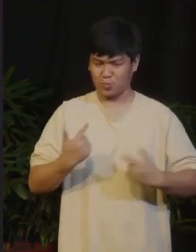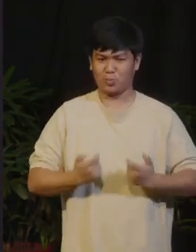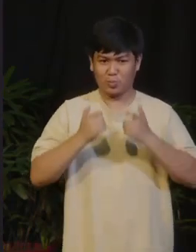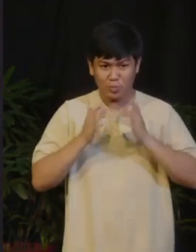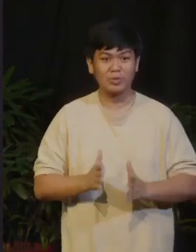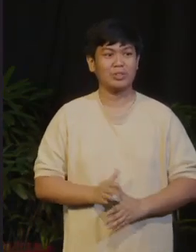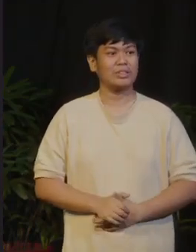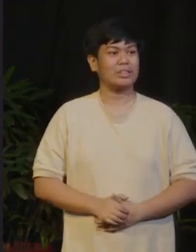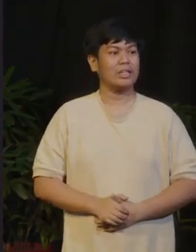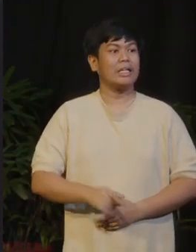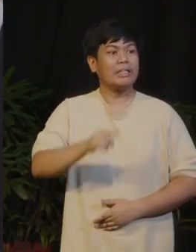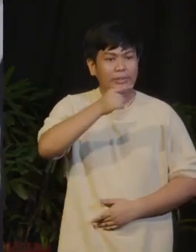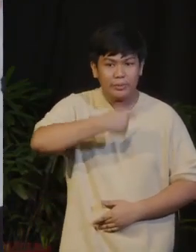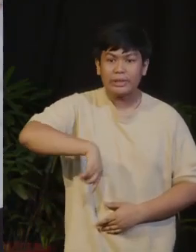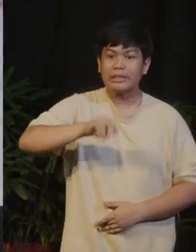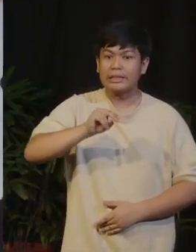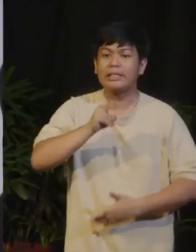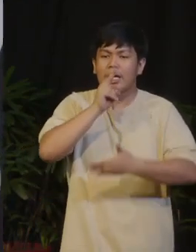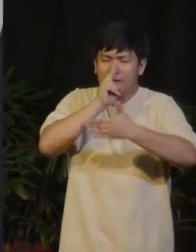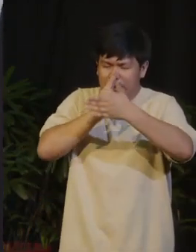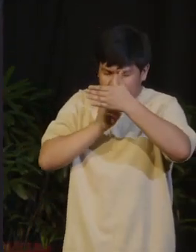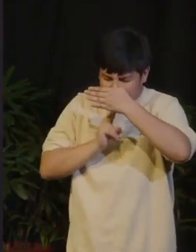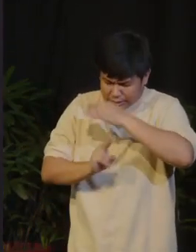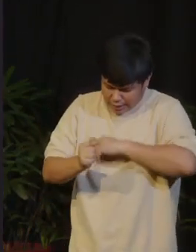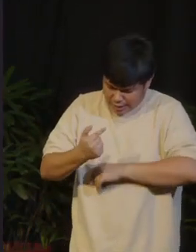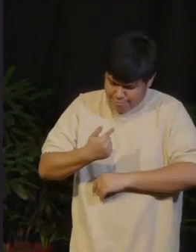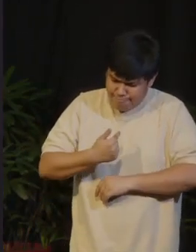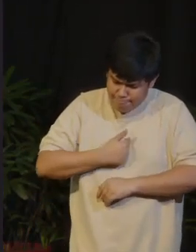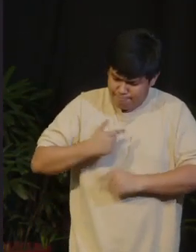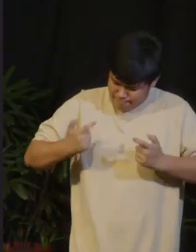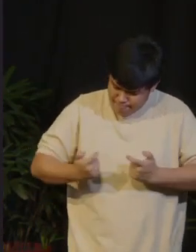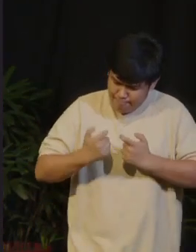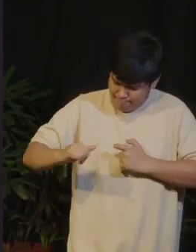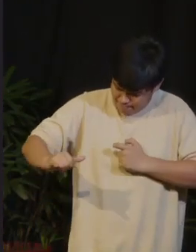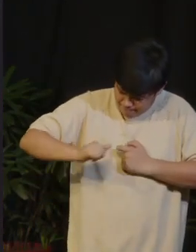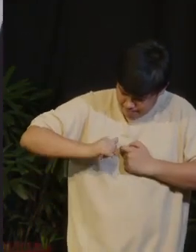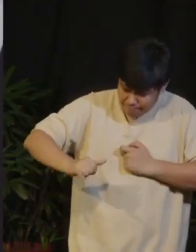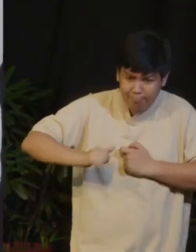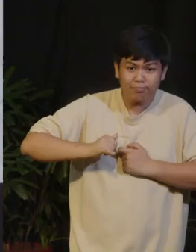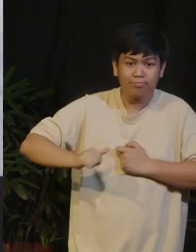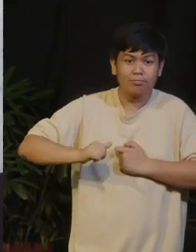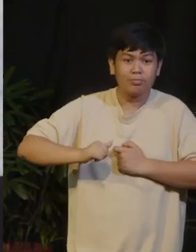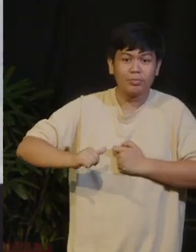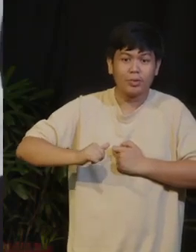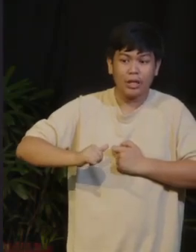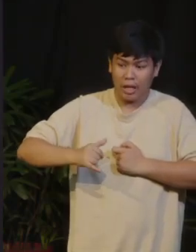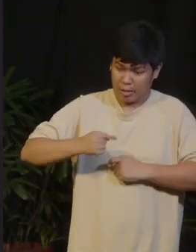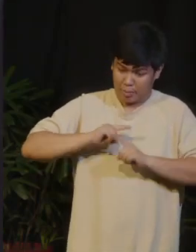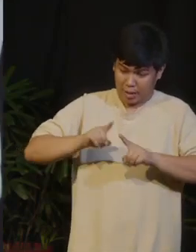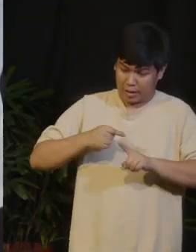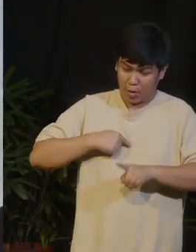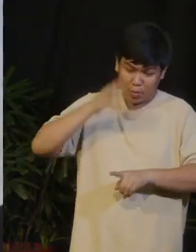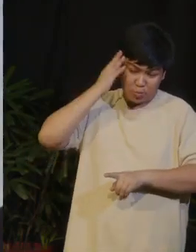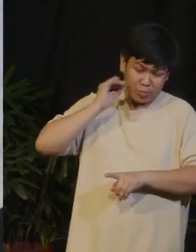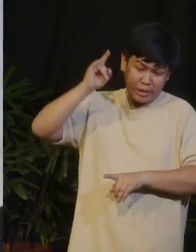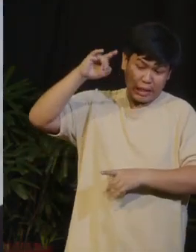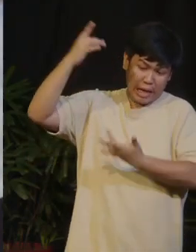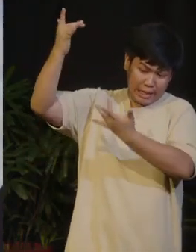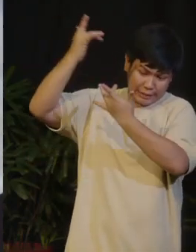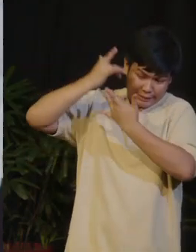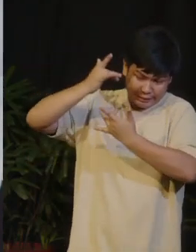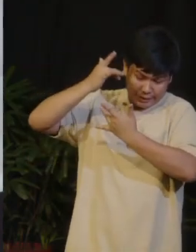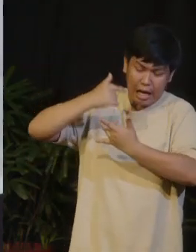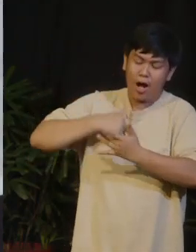pagtingin sa ating sarili, malinaw ang ating pagtingin sa ating sarili upang maging mahabagin tayo